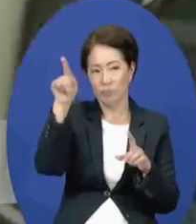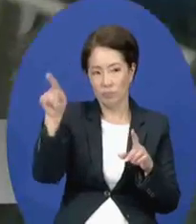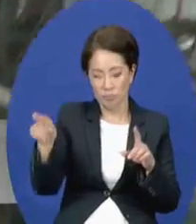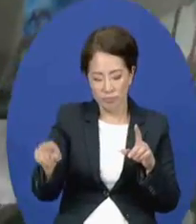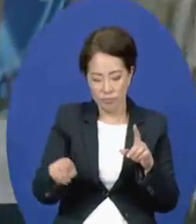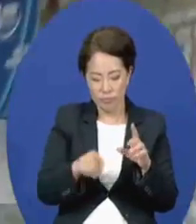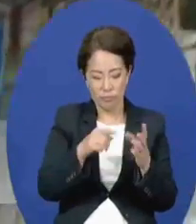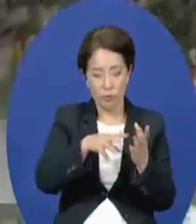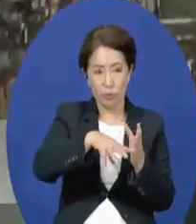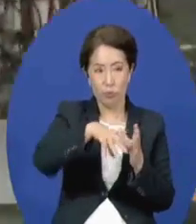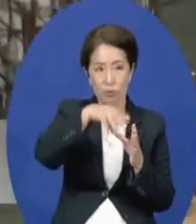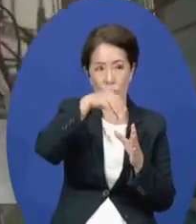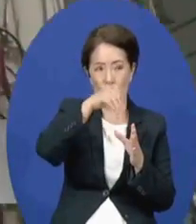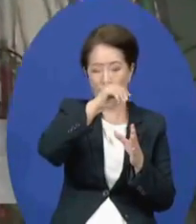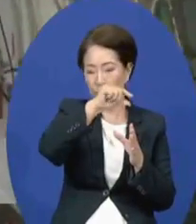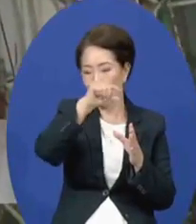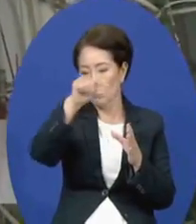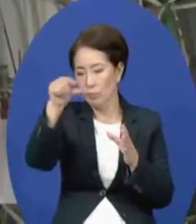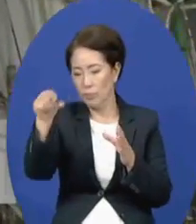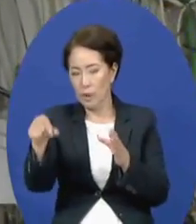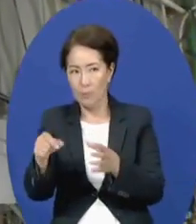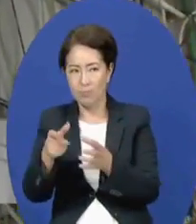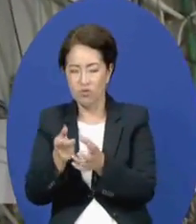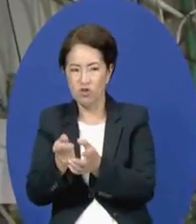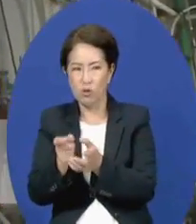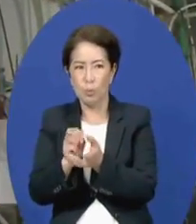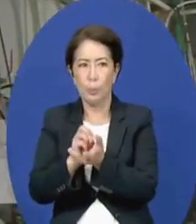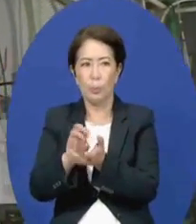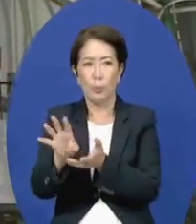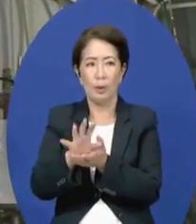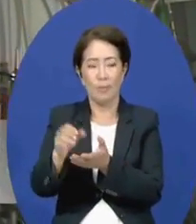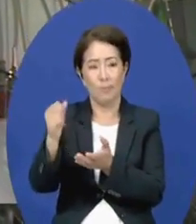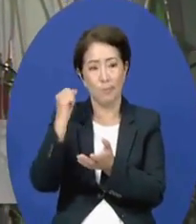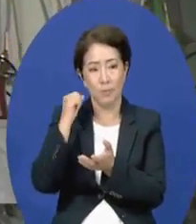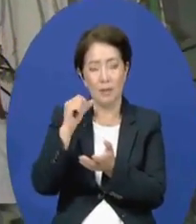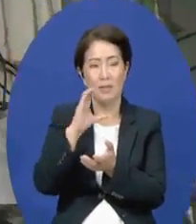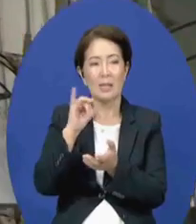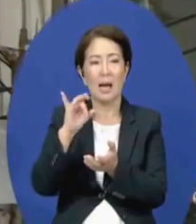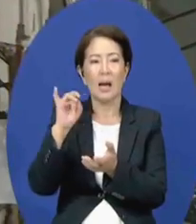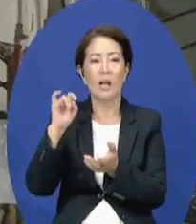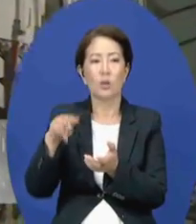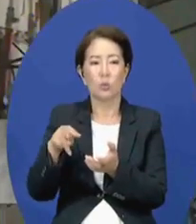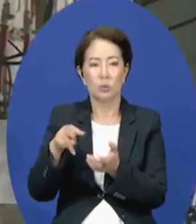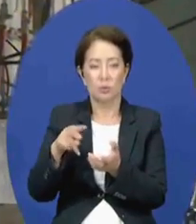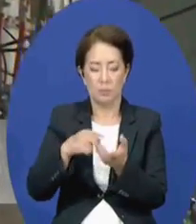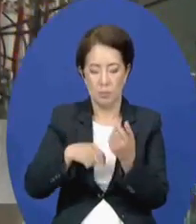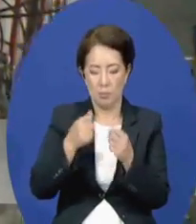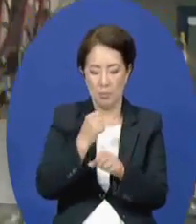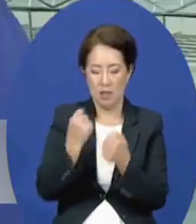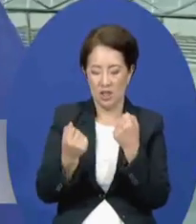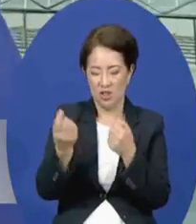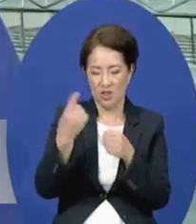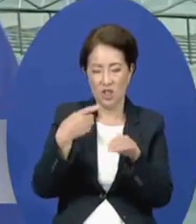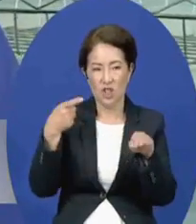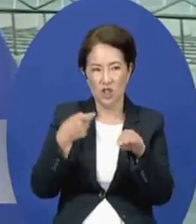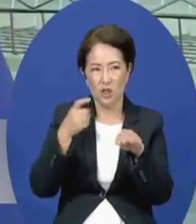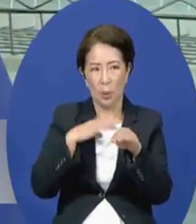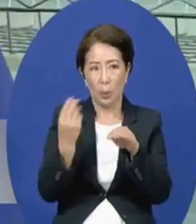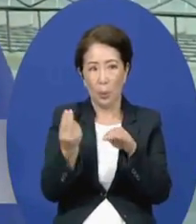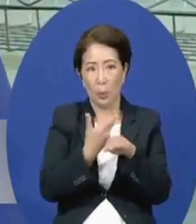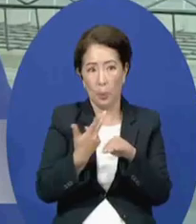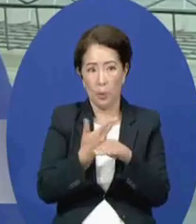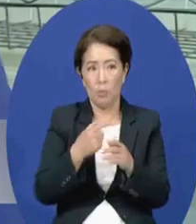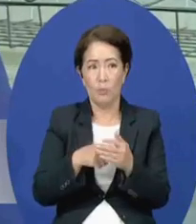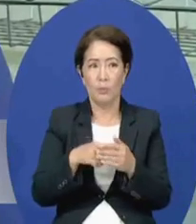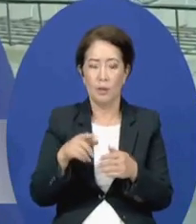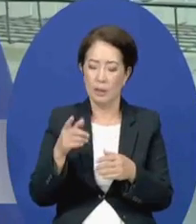тэр банкн дээр бууны банкн дээр очиж тижээл үү. Тэгээд энэ саарал усаар орж ирсэн машинуудыг шүршдэг. Тэгээд ер нь саарал